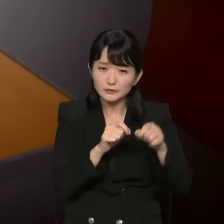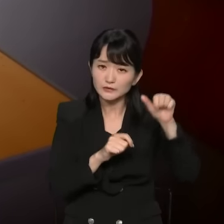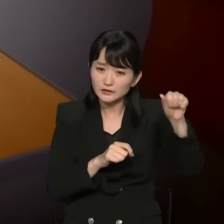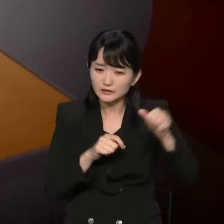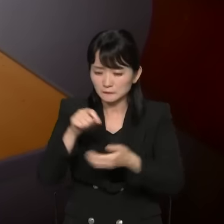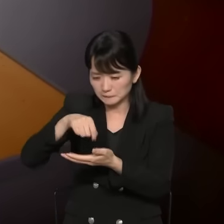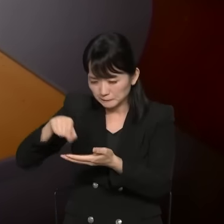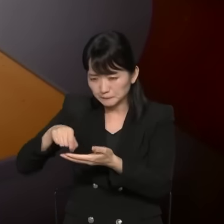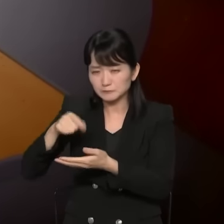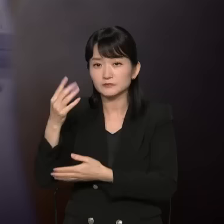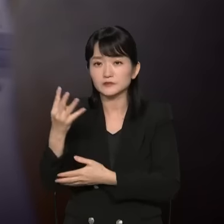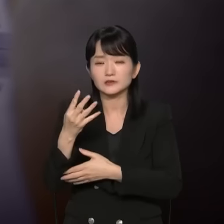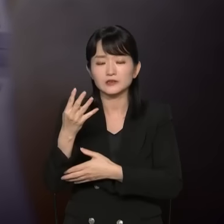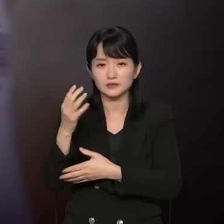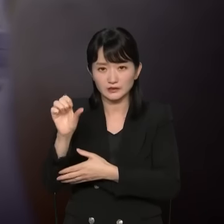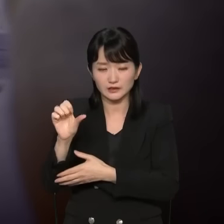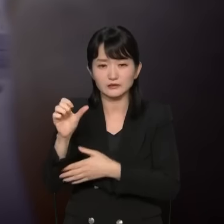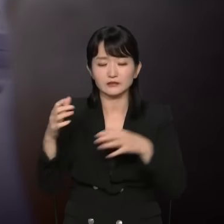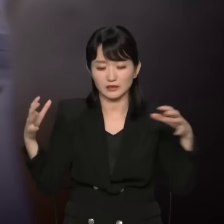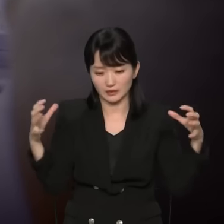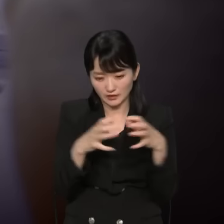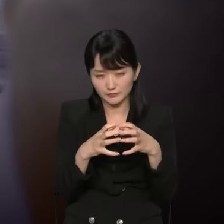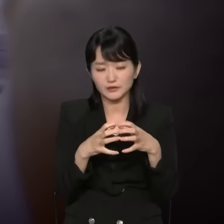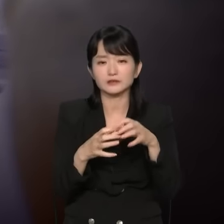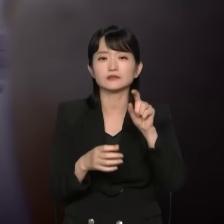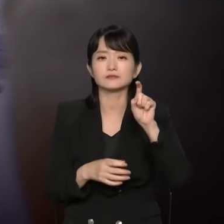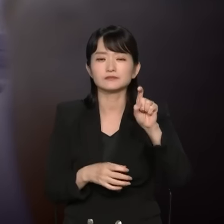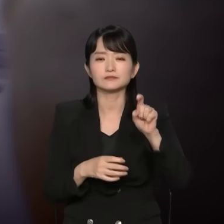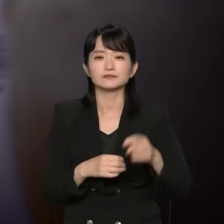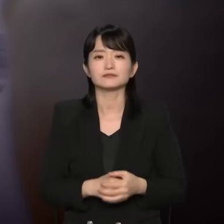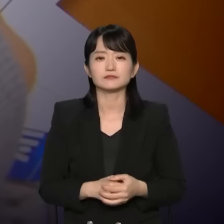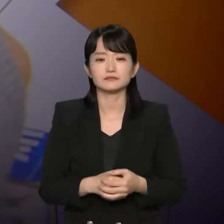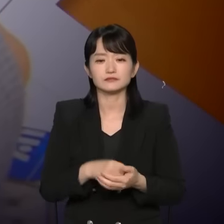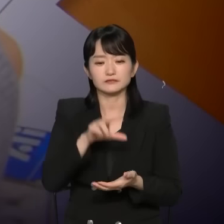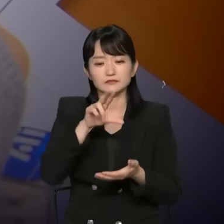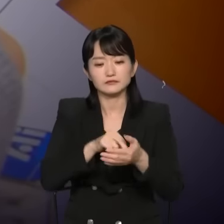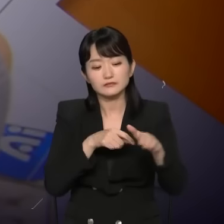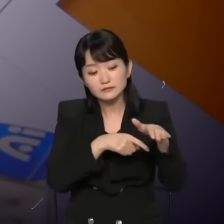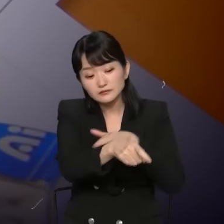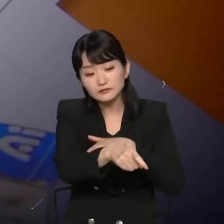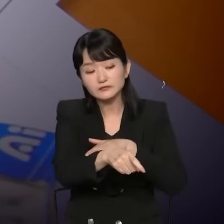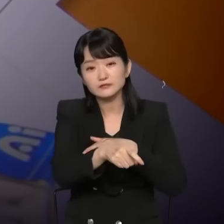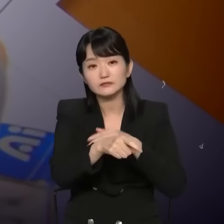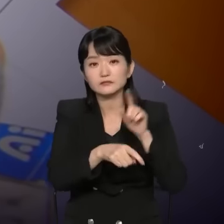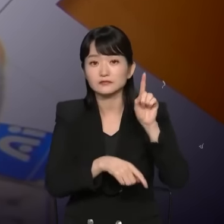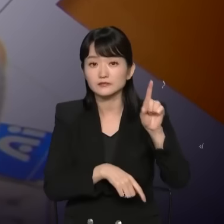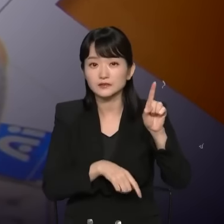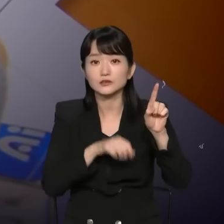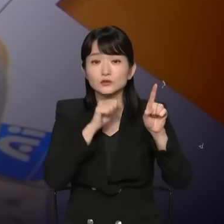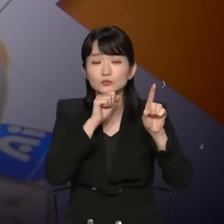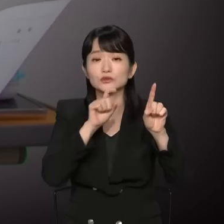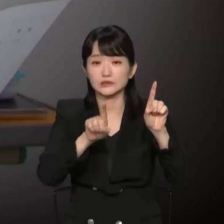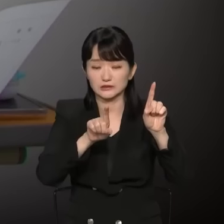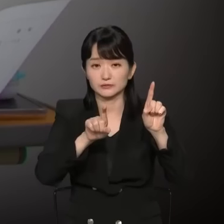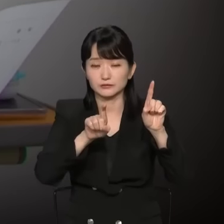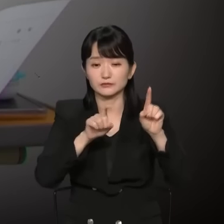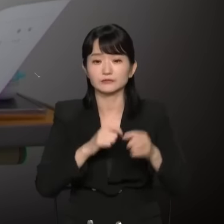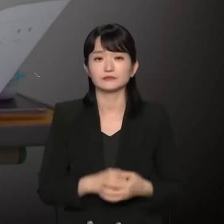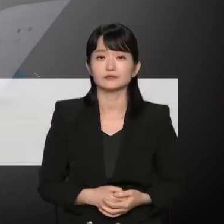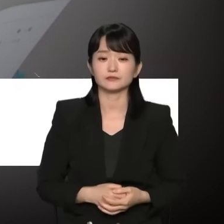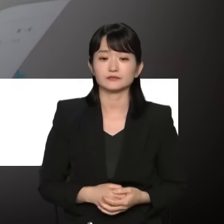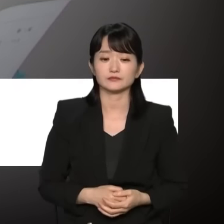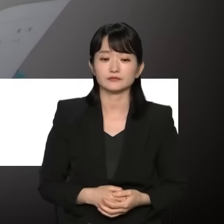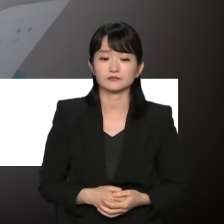문항 4개로 총 10개의 문제가 나왔습니다. 유출된 걸로 추정되는 1번 문항은 10점짜리였습니다.